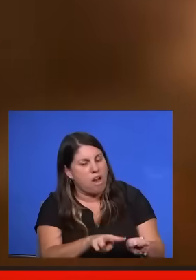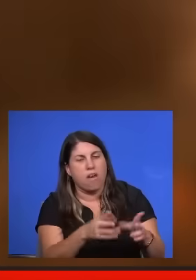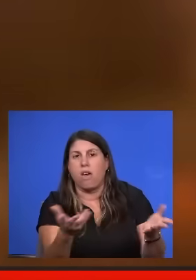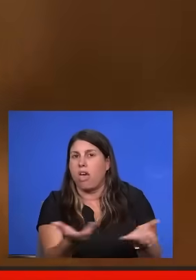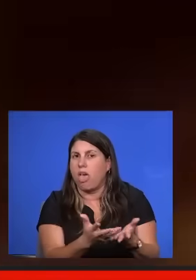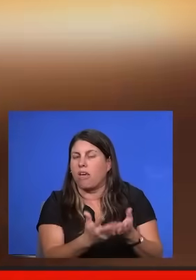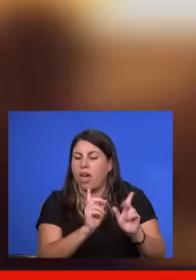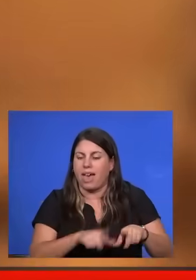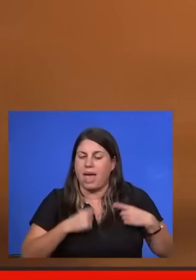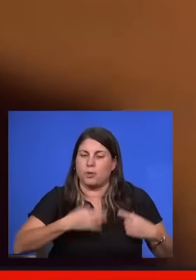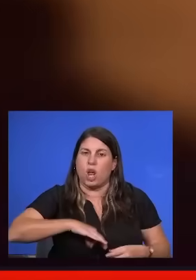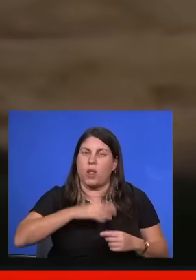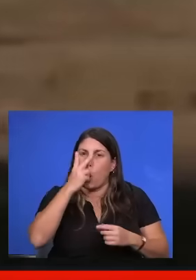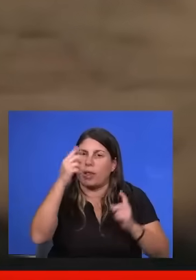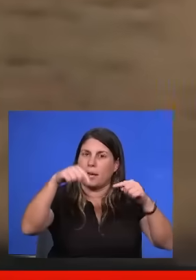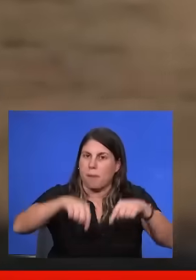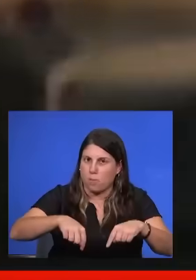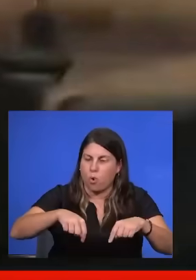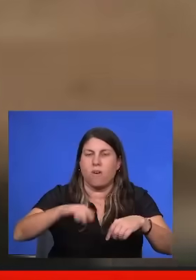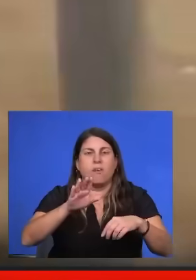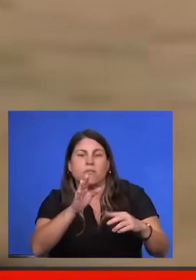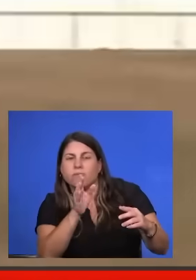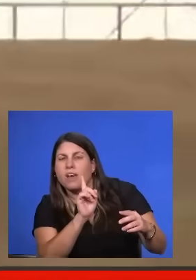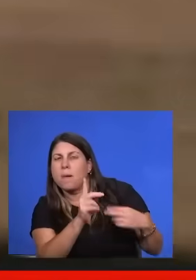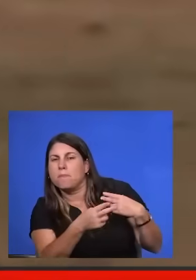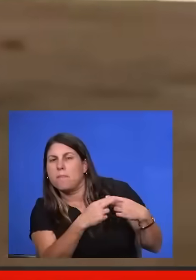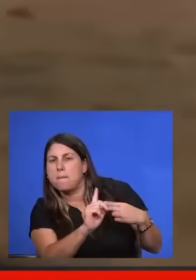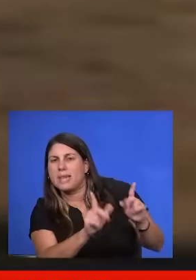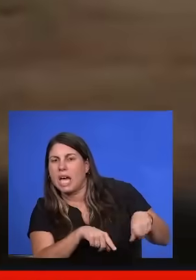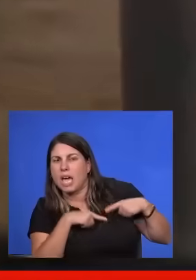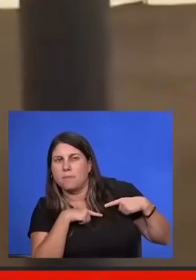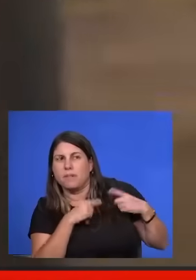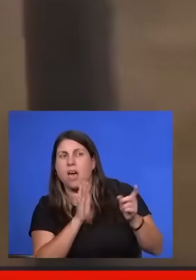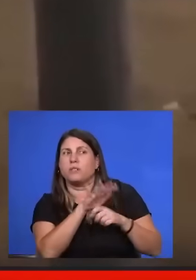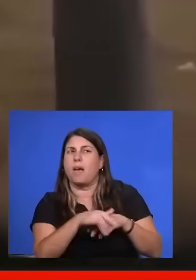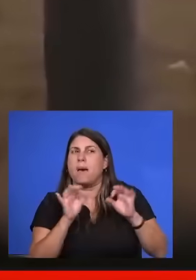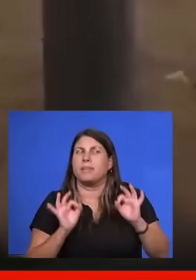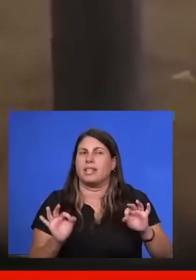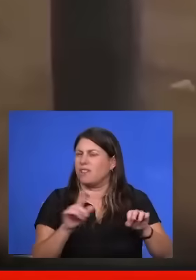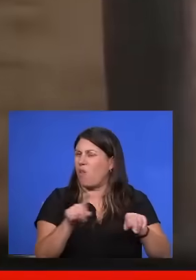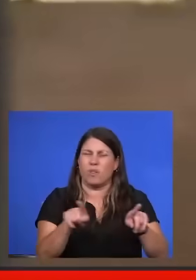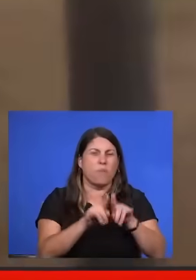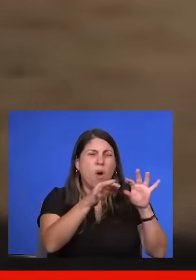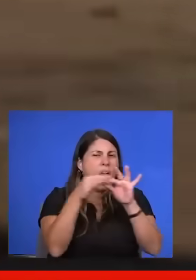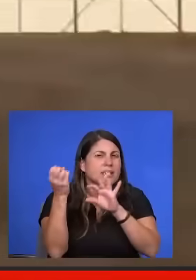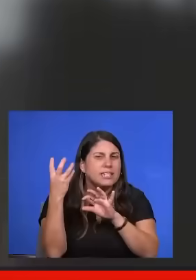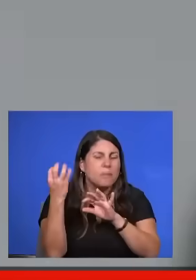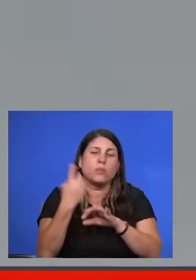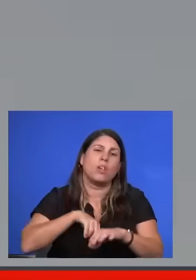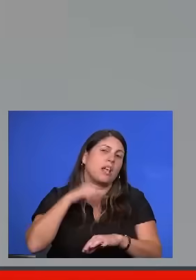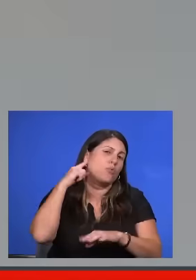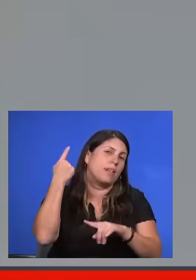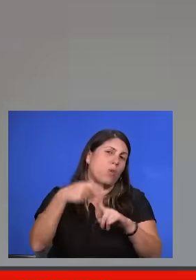פה, ולצד מי נחיה. השפעה אמיתית, לא כמו הסיסמאות ששמענו עד היום.